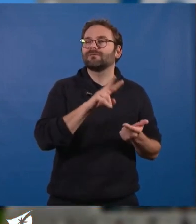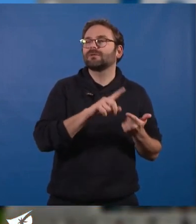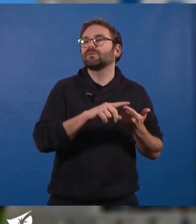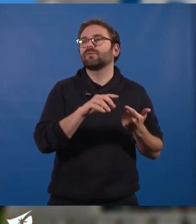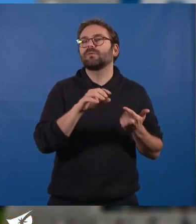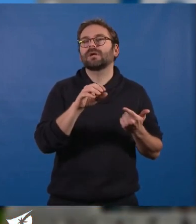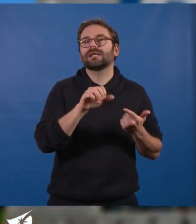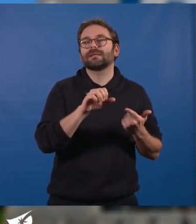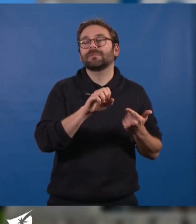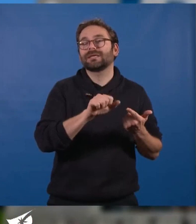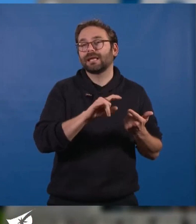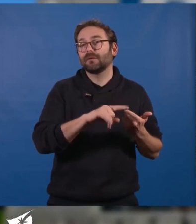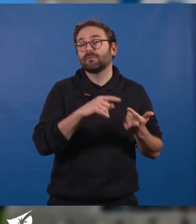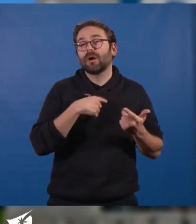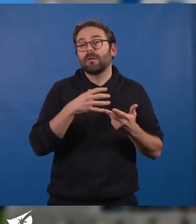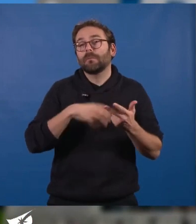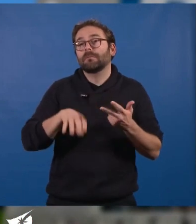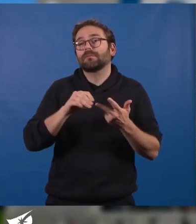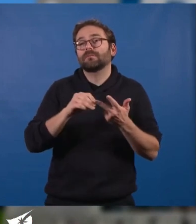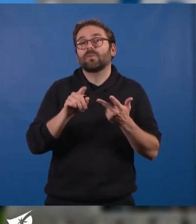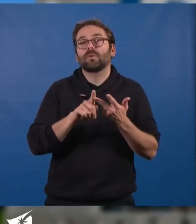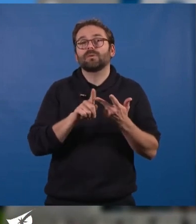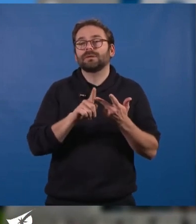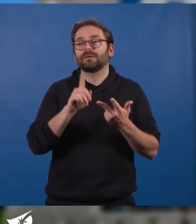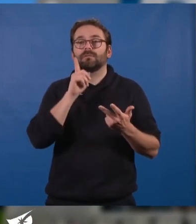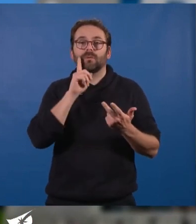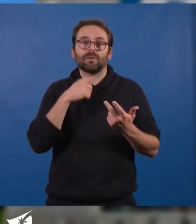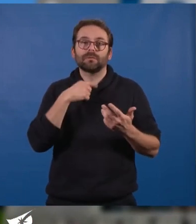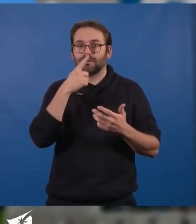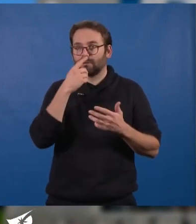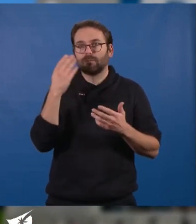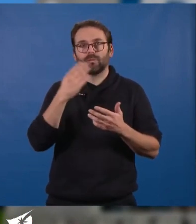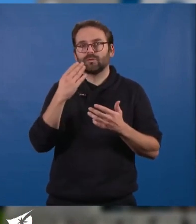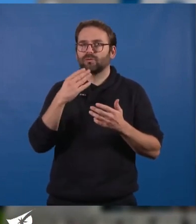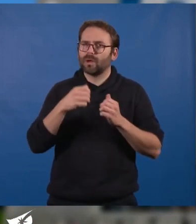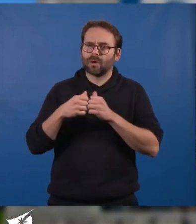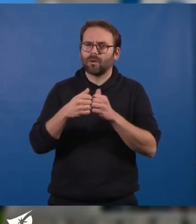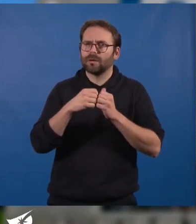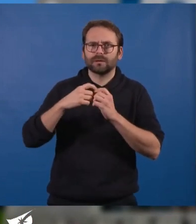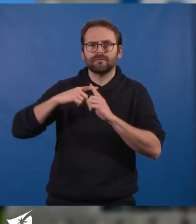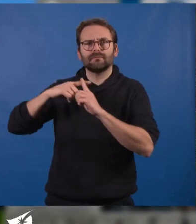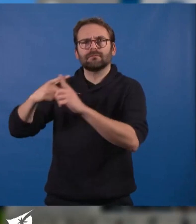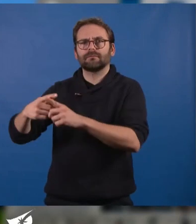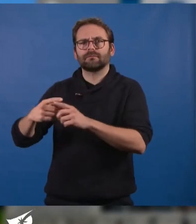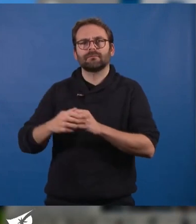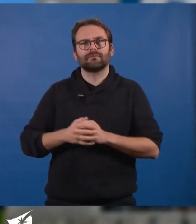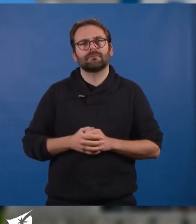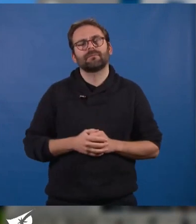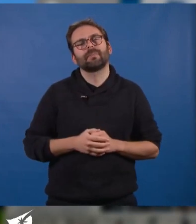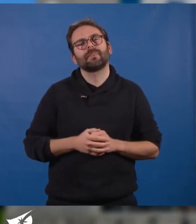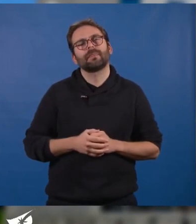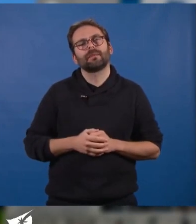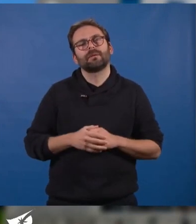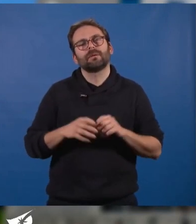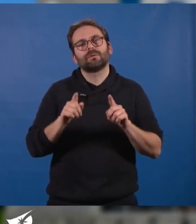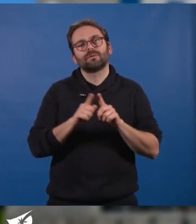mais je veux y apporter mon modeste concours parce que je crois qu'il y un besoin plus collectif pour arriver à cet objectif. Rappelez peut